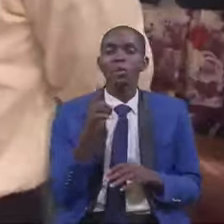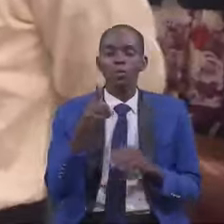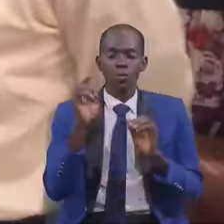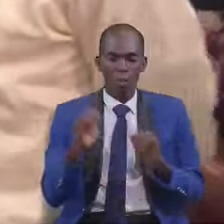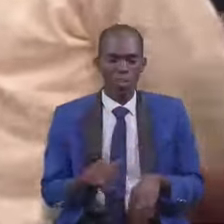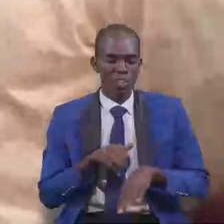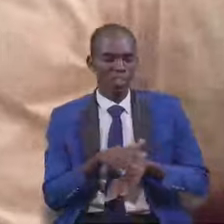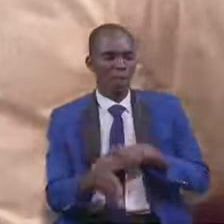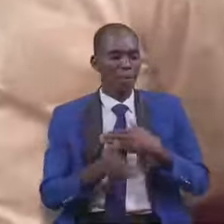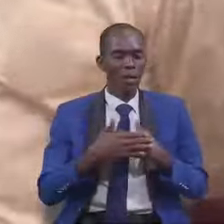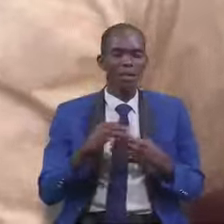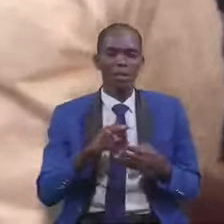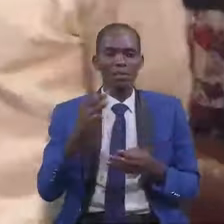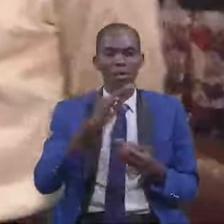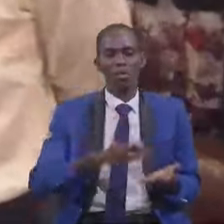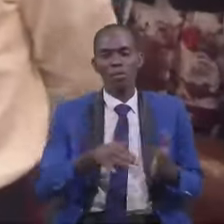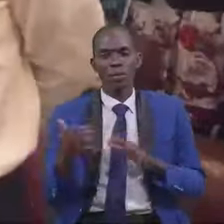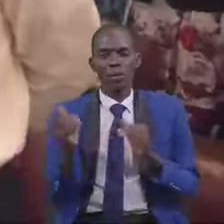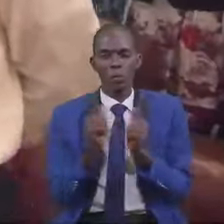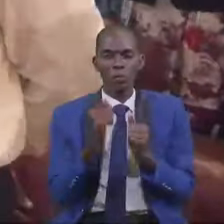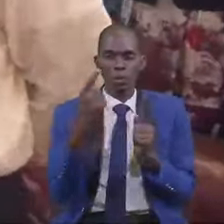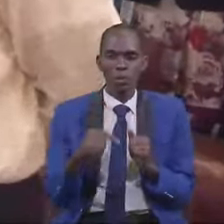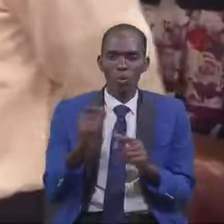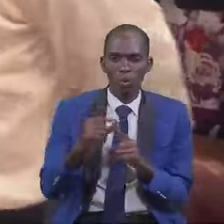l'esprit de mort avec la parole de votre bouche.